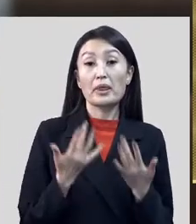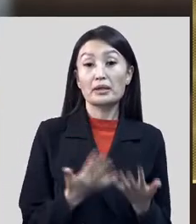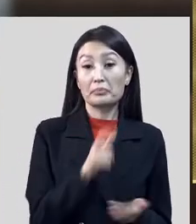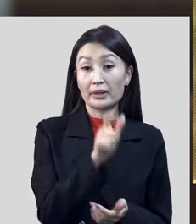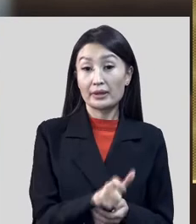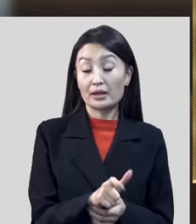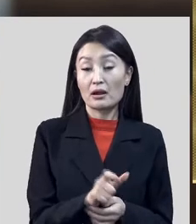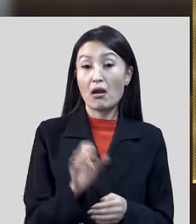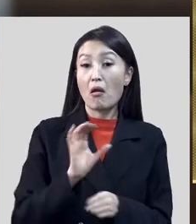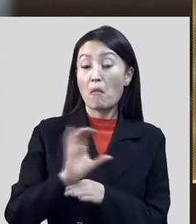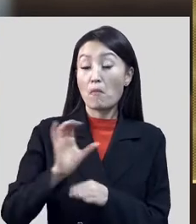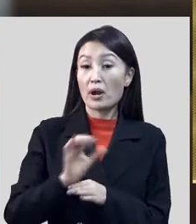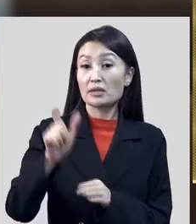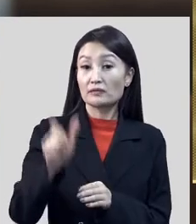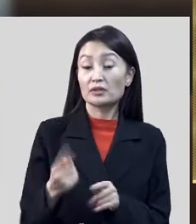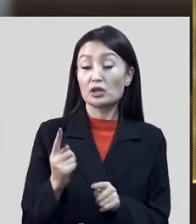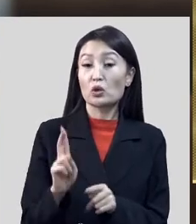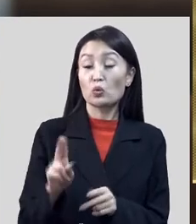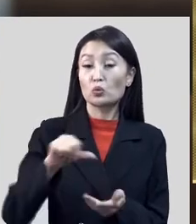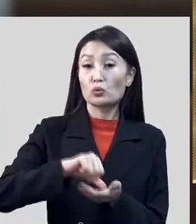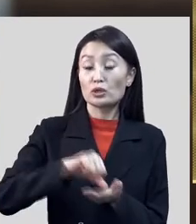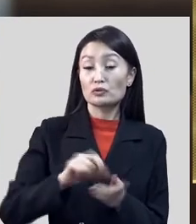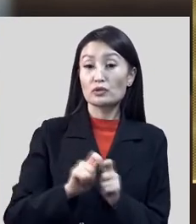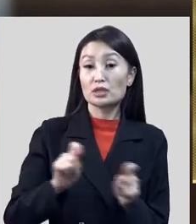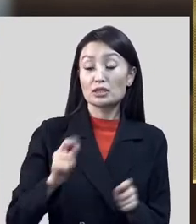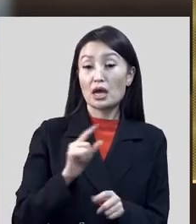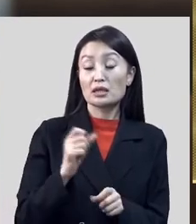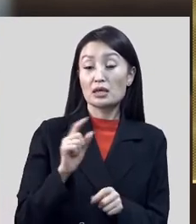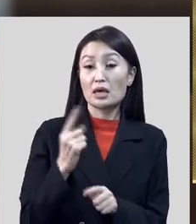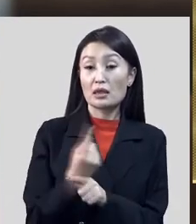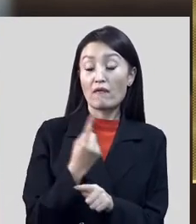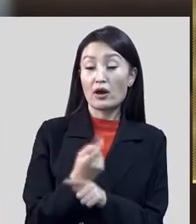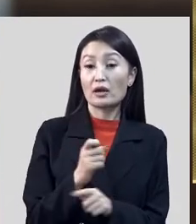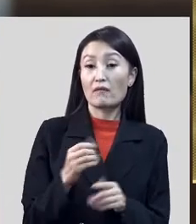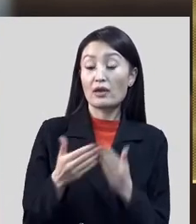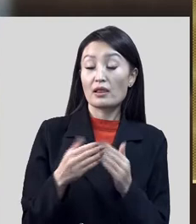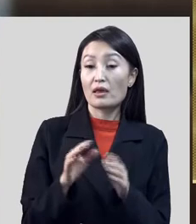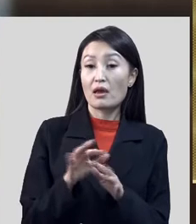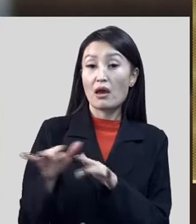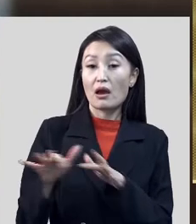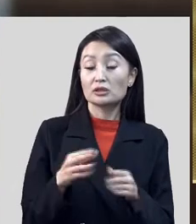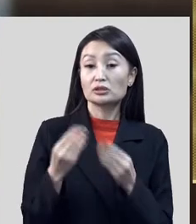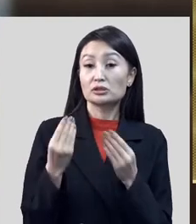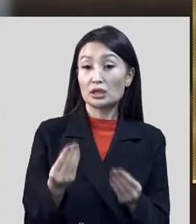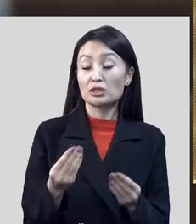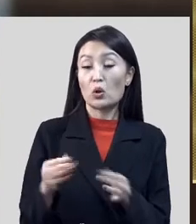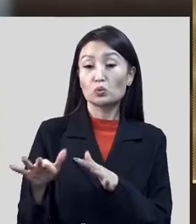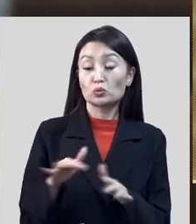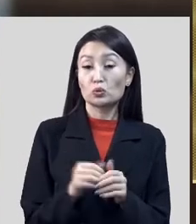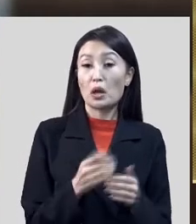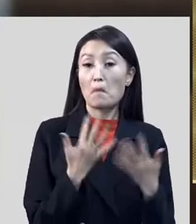производитель это те кто участвует в создании товаров или оказанию услуг потребитель